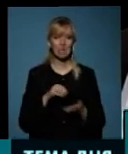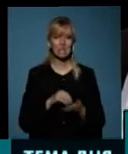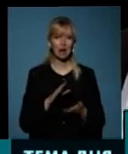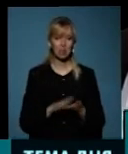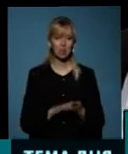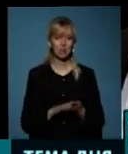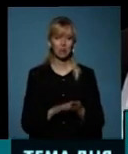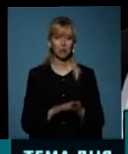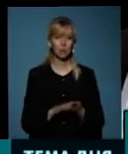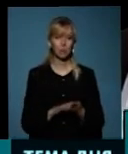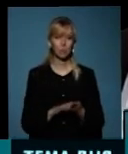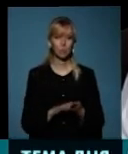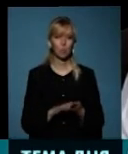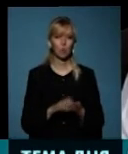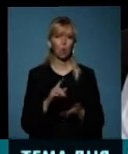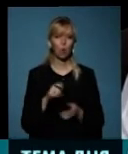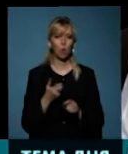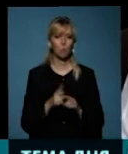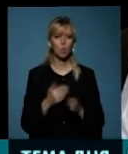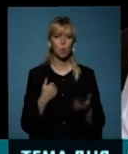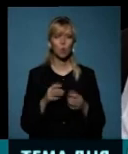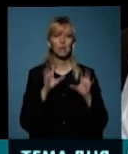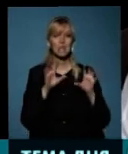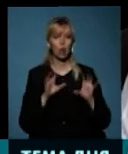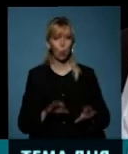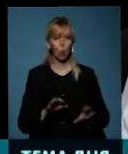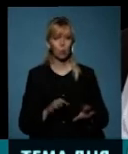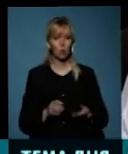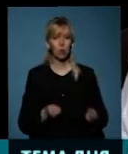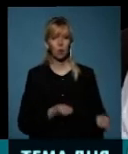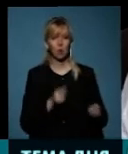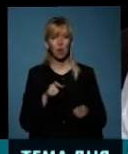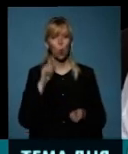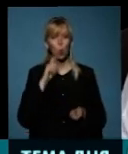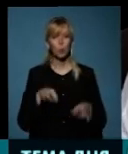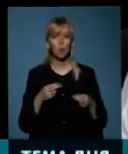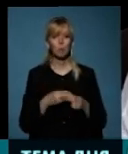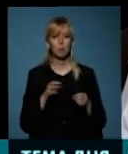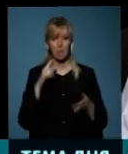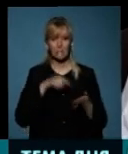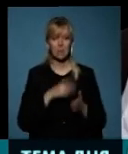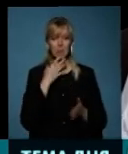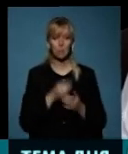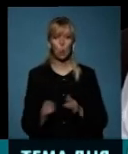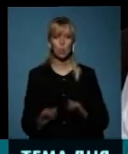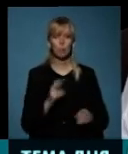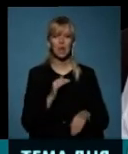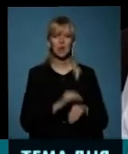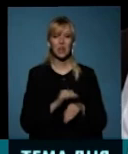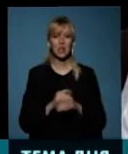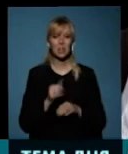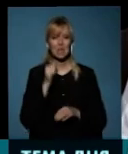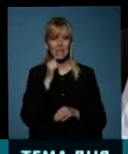мені, вона більш стосується легальних перевізників. А Укртрансбезпека націлила свою діяльність про виявлення